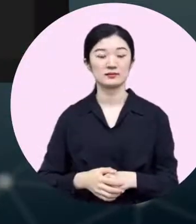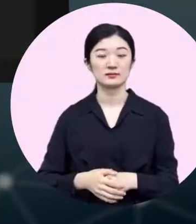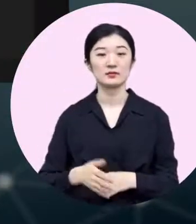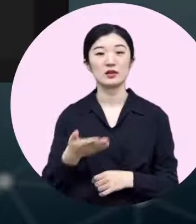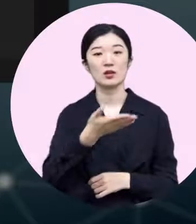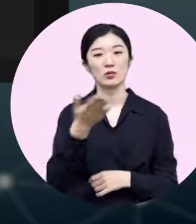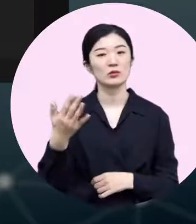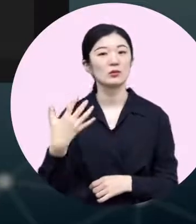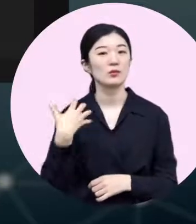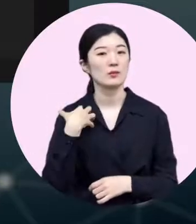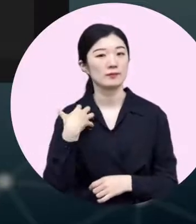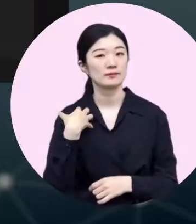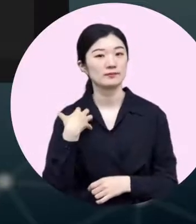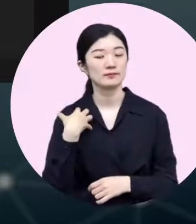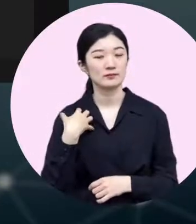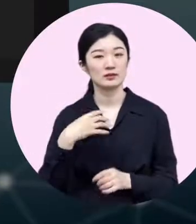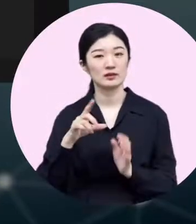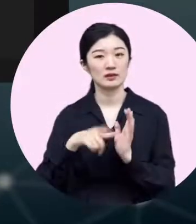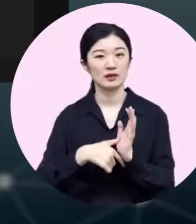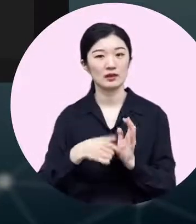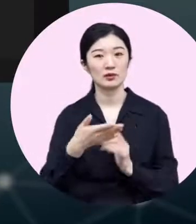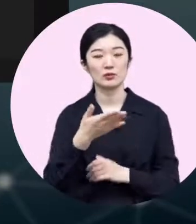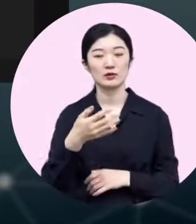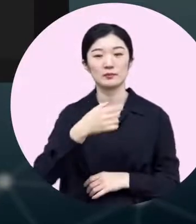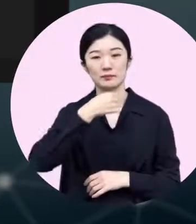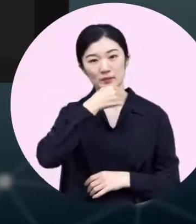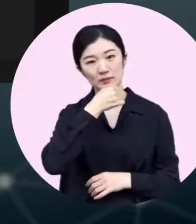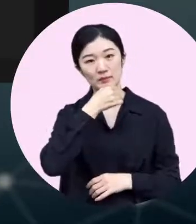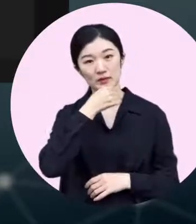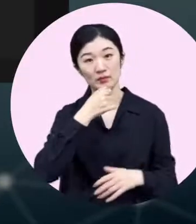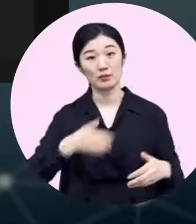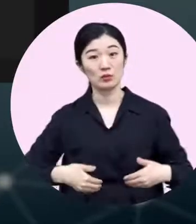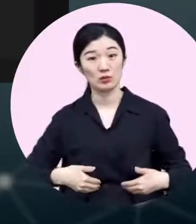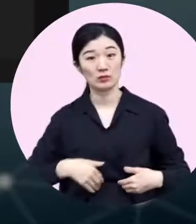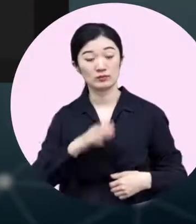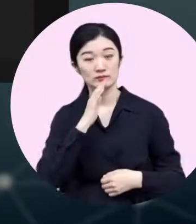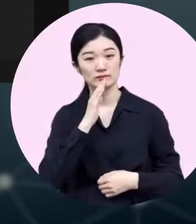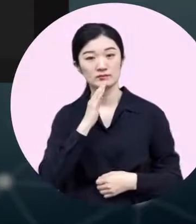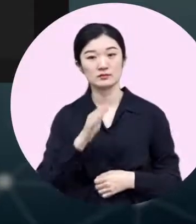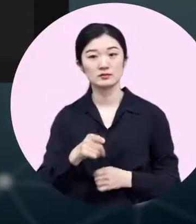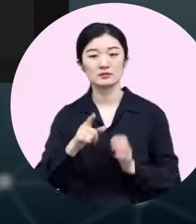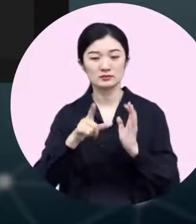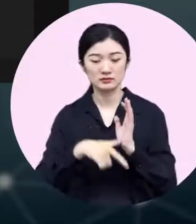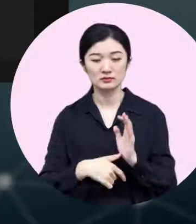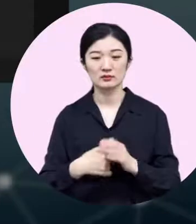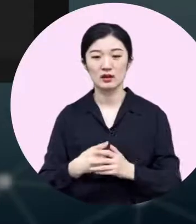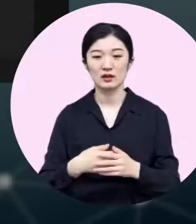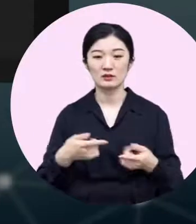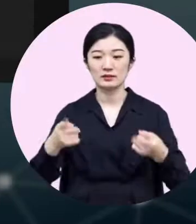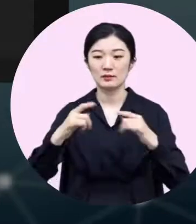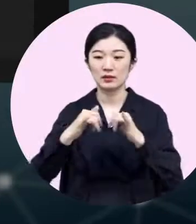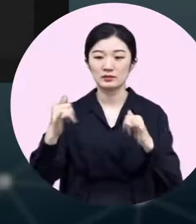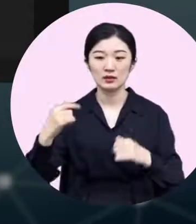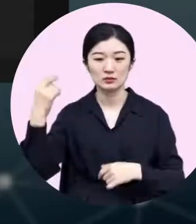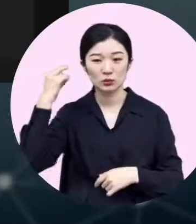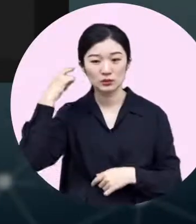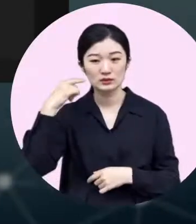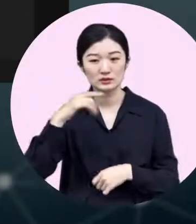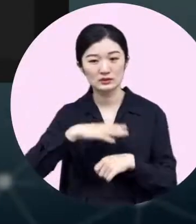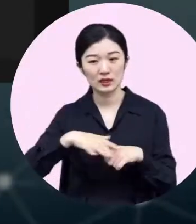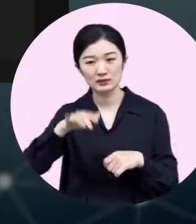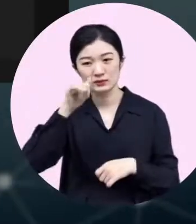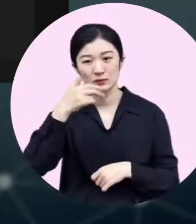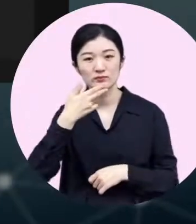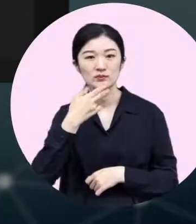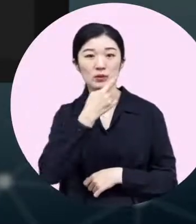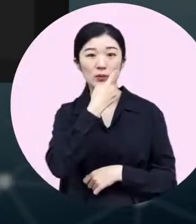역할일 때는 뭐 말씀을 하셔야 될 경우도 있으니까 그런 경우는 이 내가 말했을 때 참가자들이 잘 들리는지를 알아야